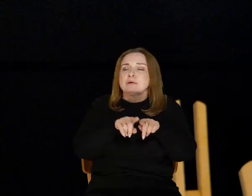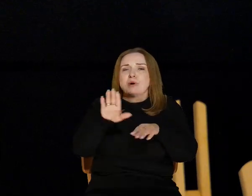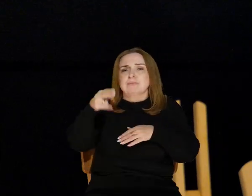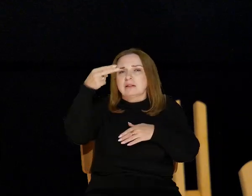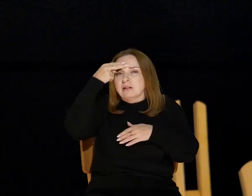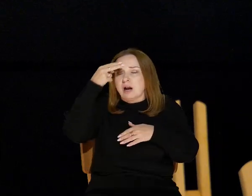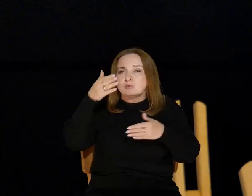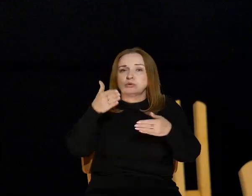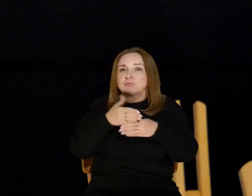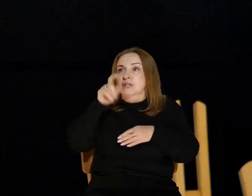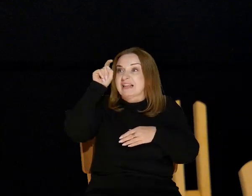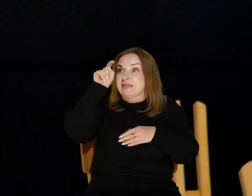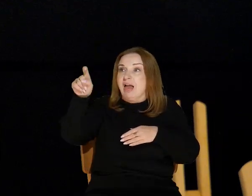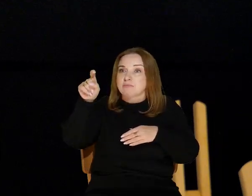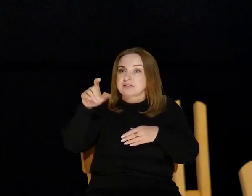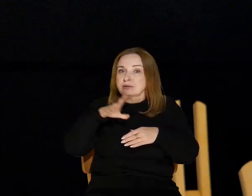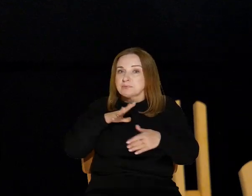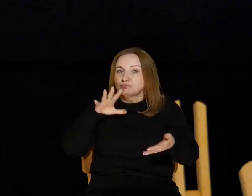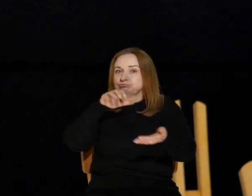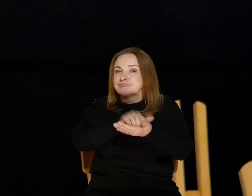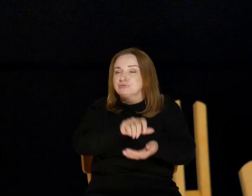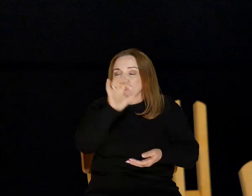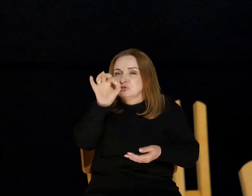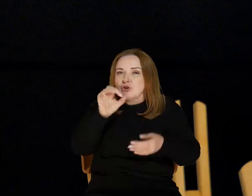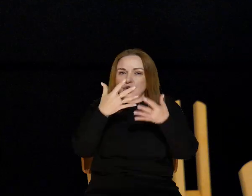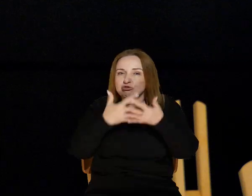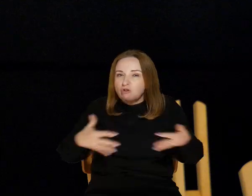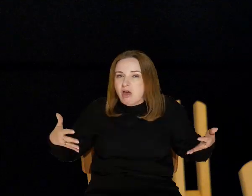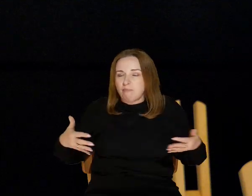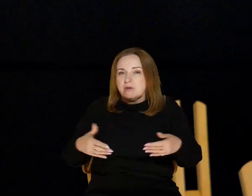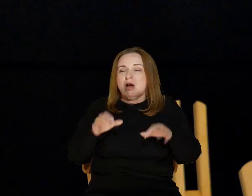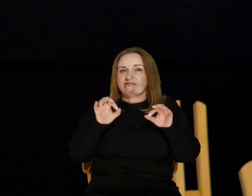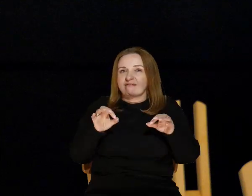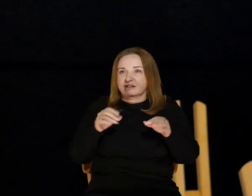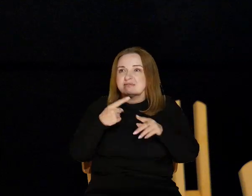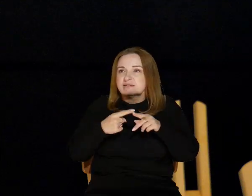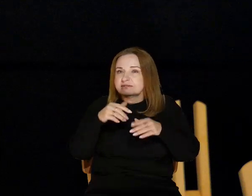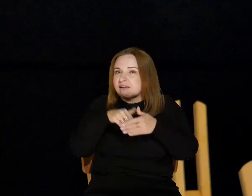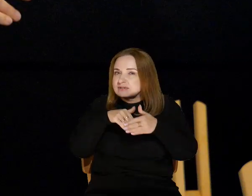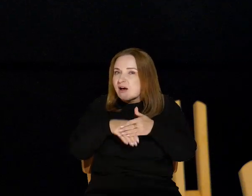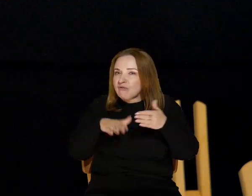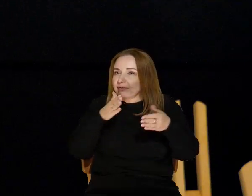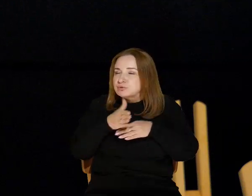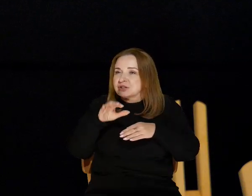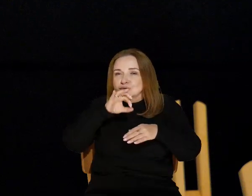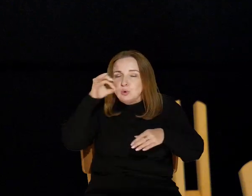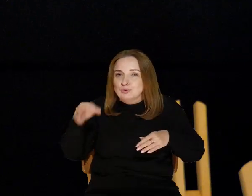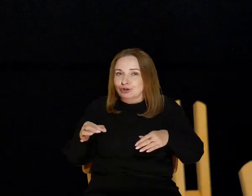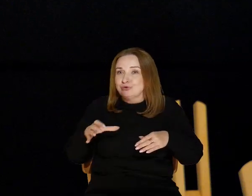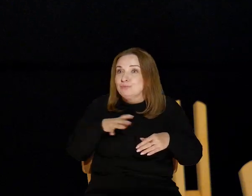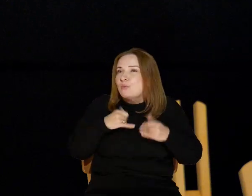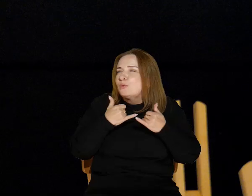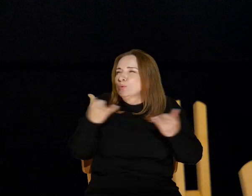traumy z czasów okupacji niemieckiej, które znowu bardzo determinują sposób zachowania Greków dzisiaj, tak? Liczba teorii